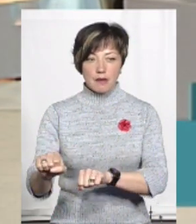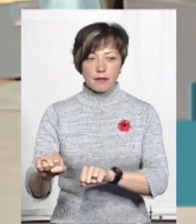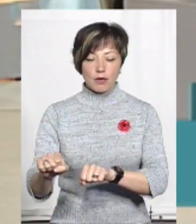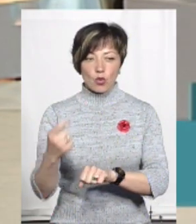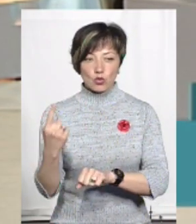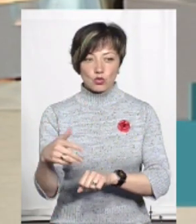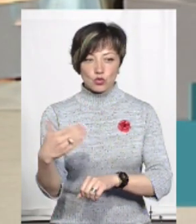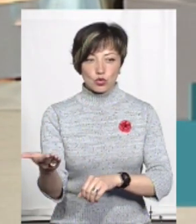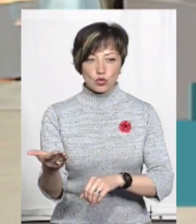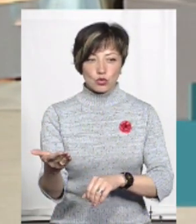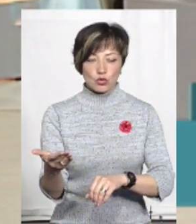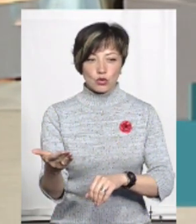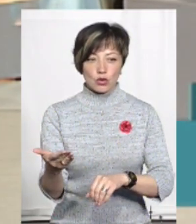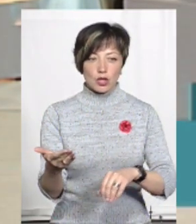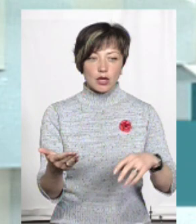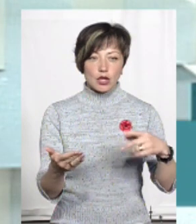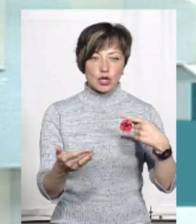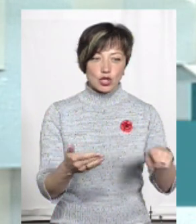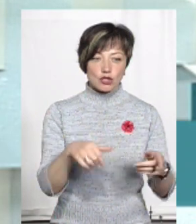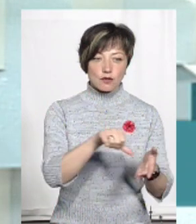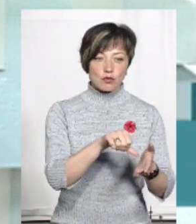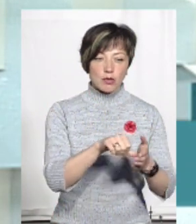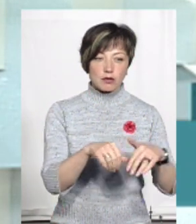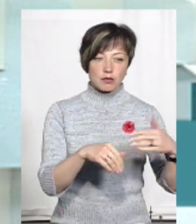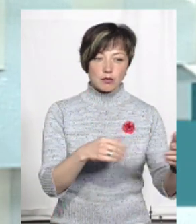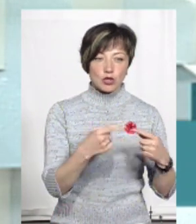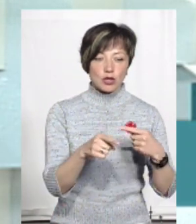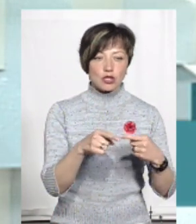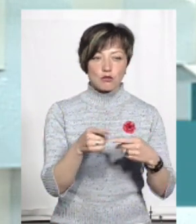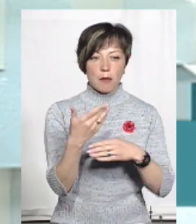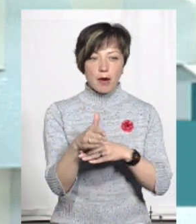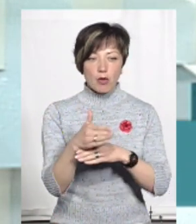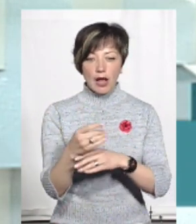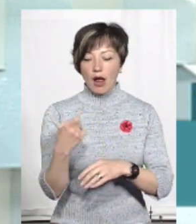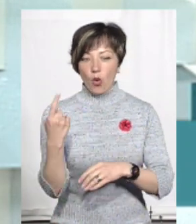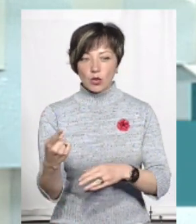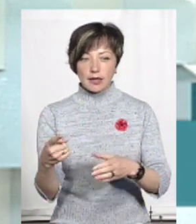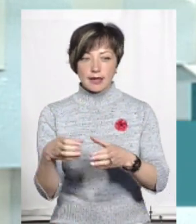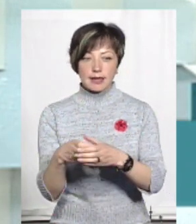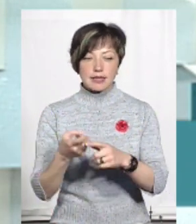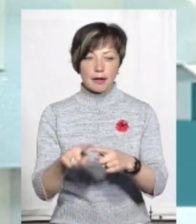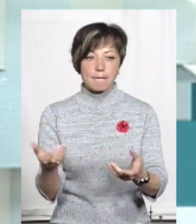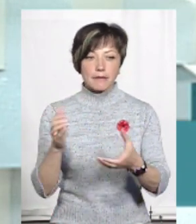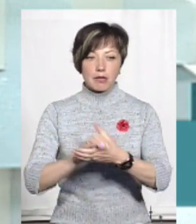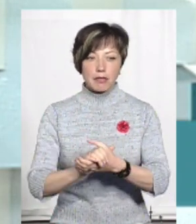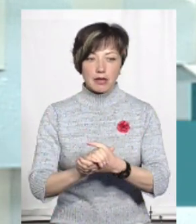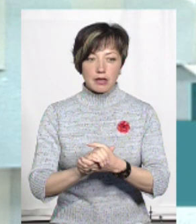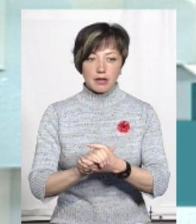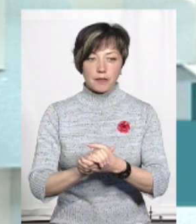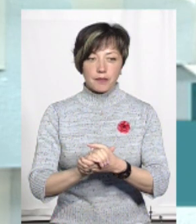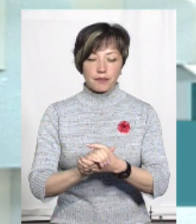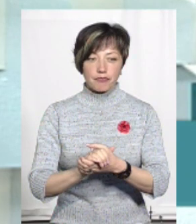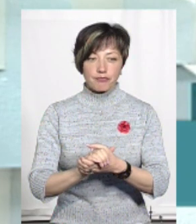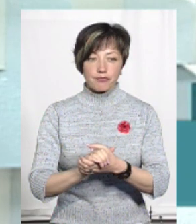за одну сторону чи по одну сторону барикад, інші виступати під іншими прапорами. Тому для одних це примирення